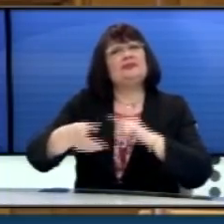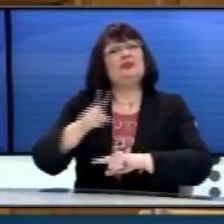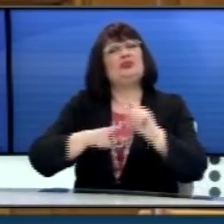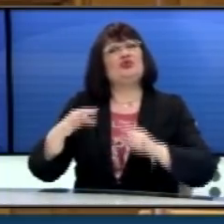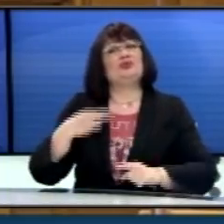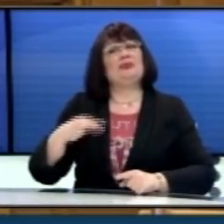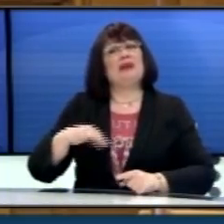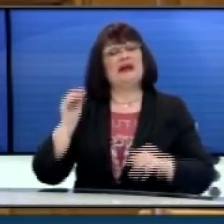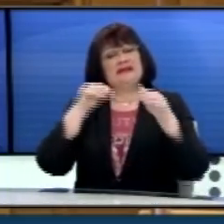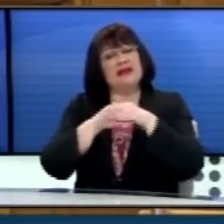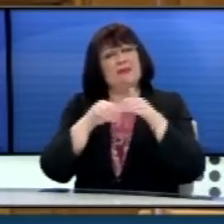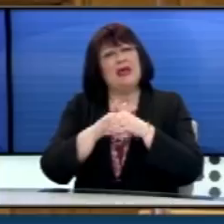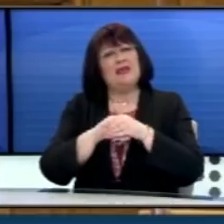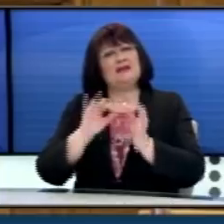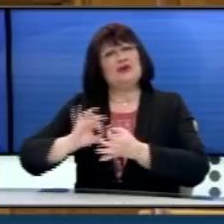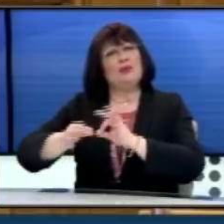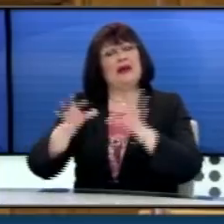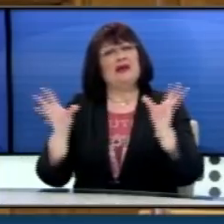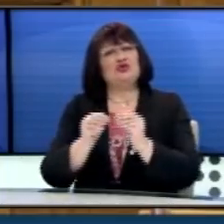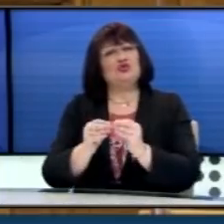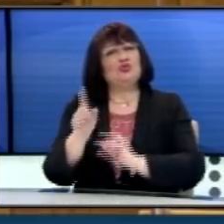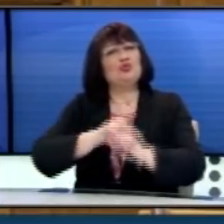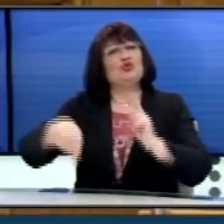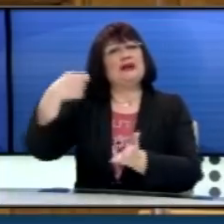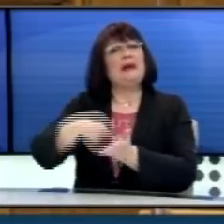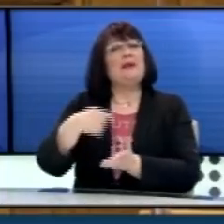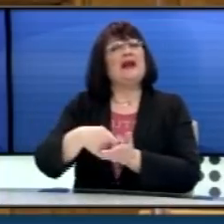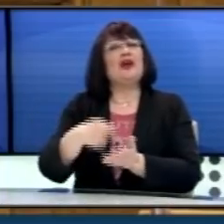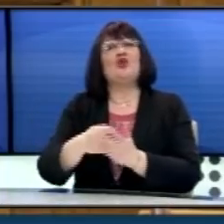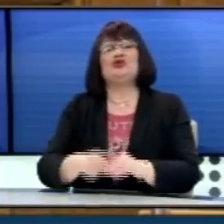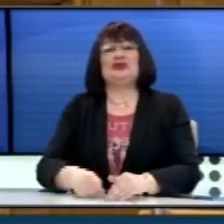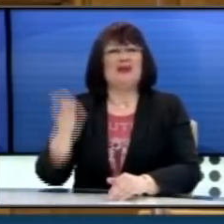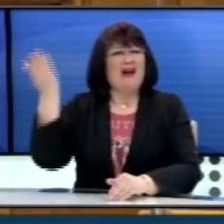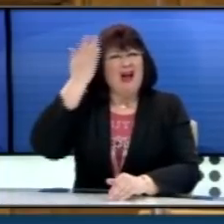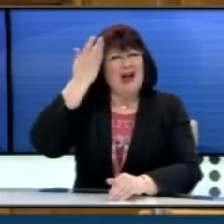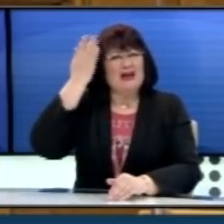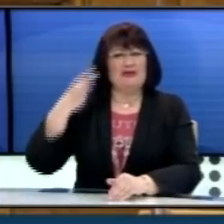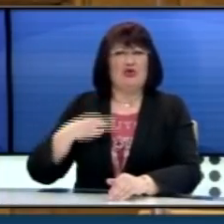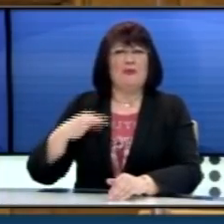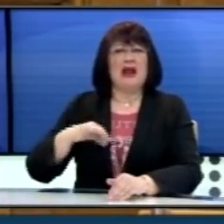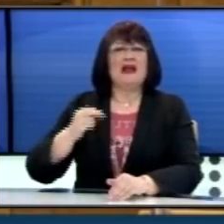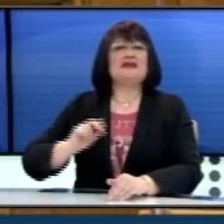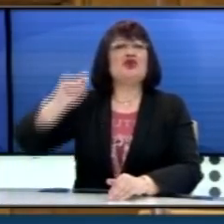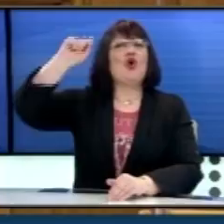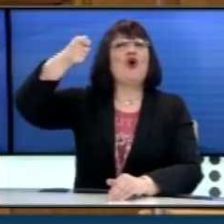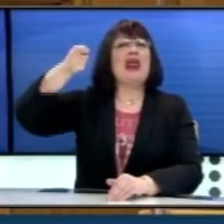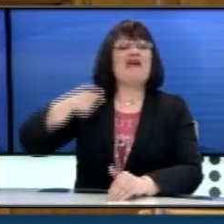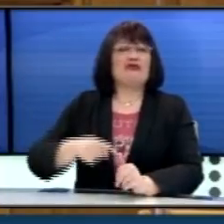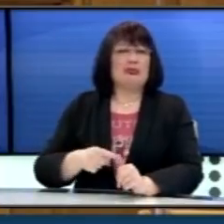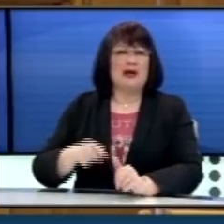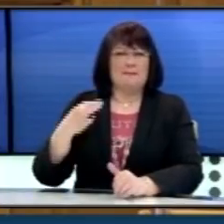πράσινες επενδύσεις των ομίλων, για παράδειγμα? Ποιος θα πληρώσει το πανάκριβο ηλεκτρικό πράσινο ρεύμα και